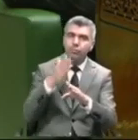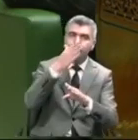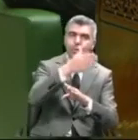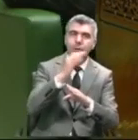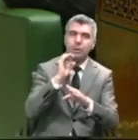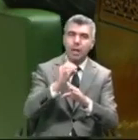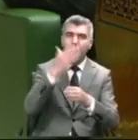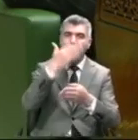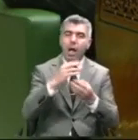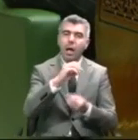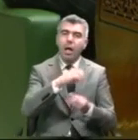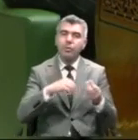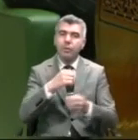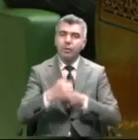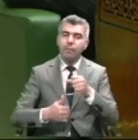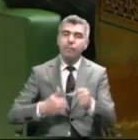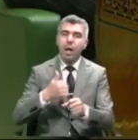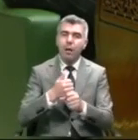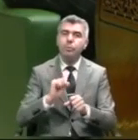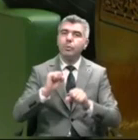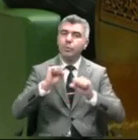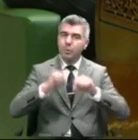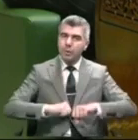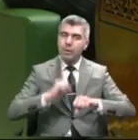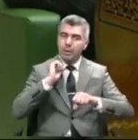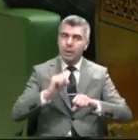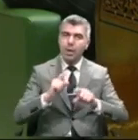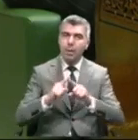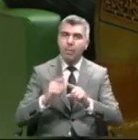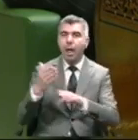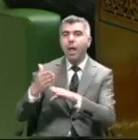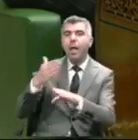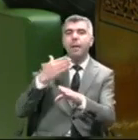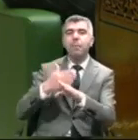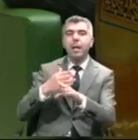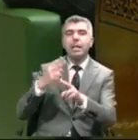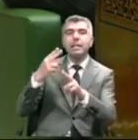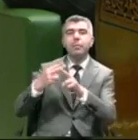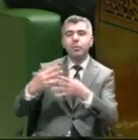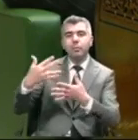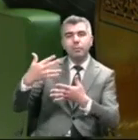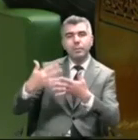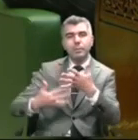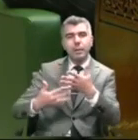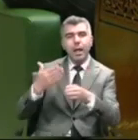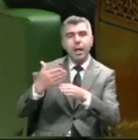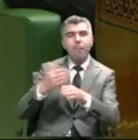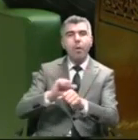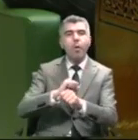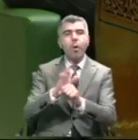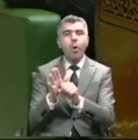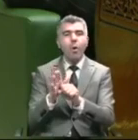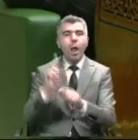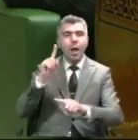الموسم مشدين بقرارها القاضي باحتفاظ بمن لهم الحق في الحج في الموسم الماضي مع اللجوء الى اللوائح